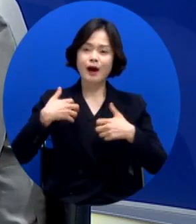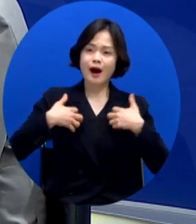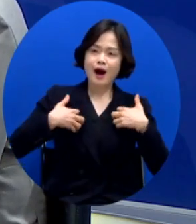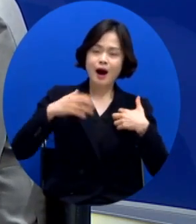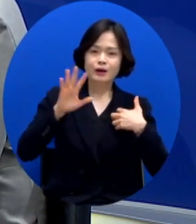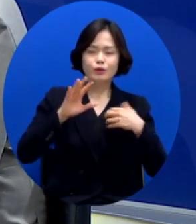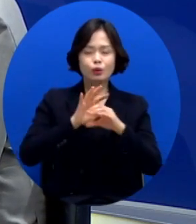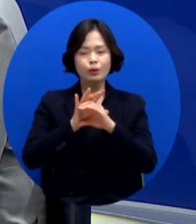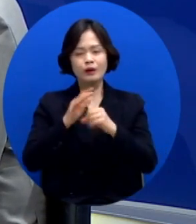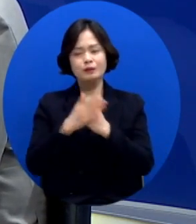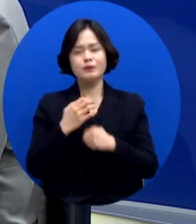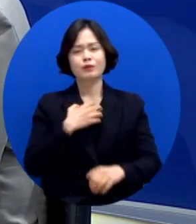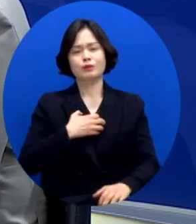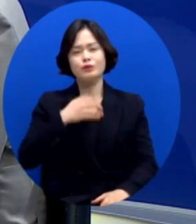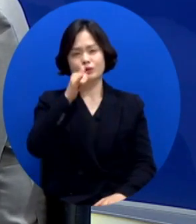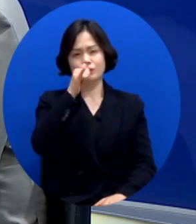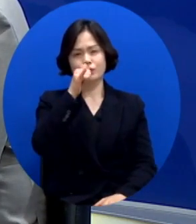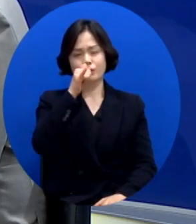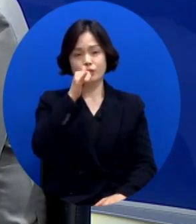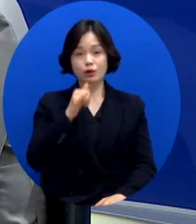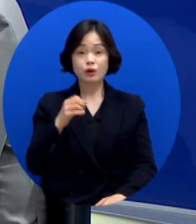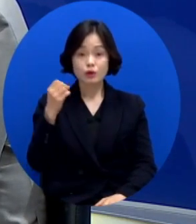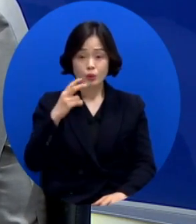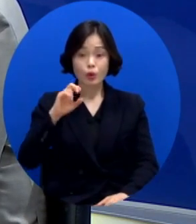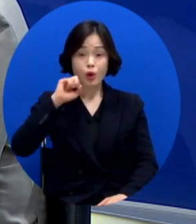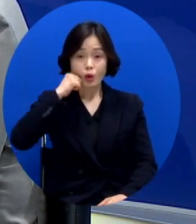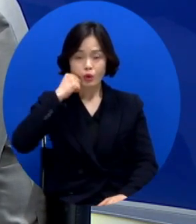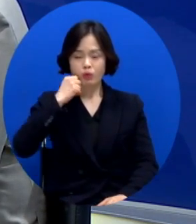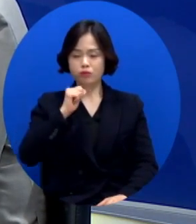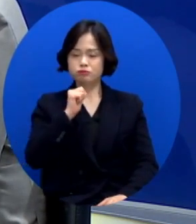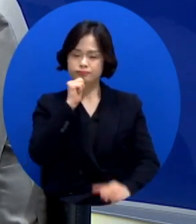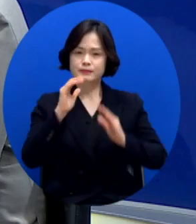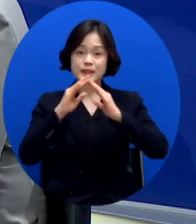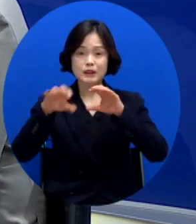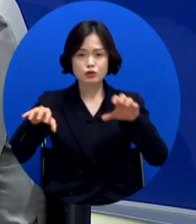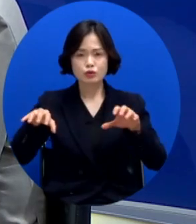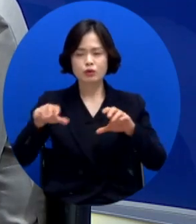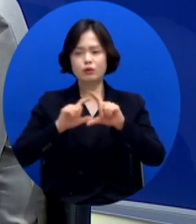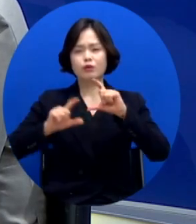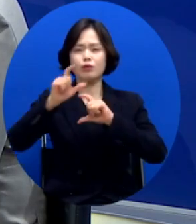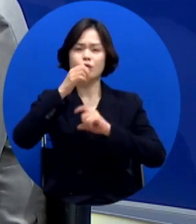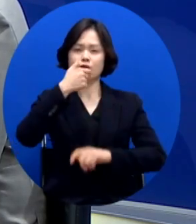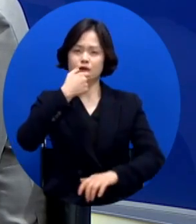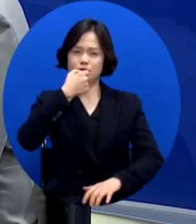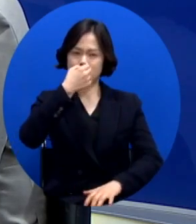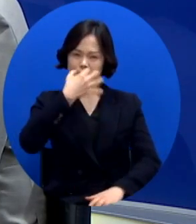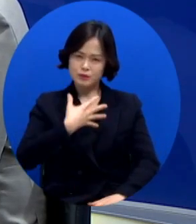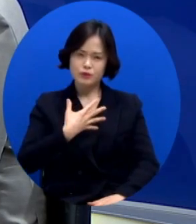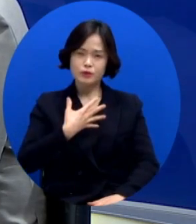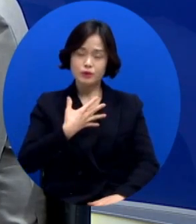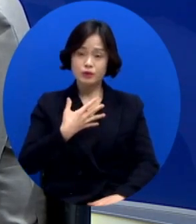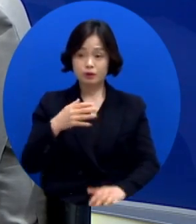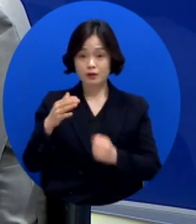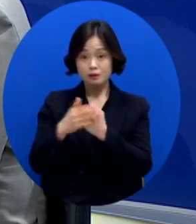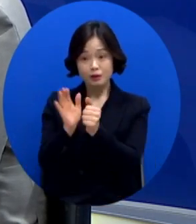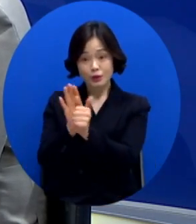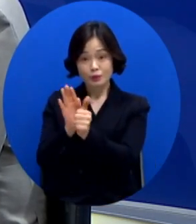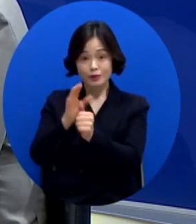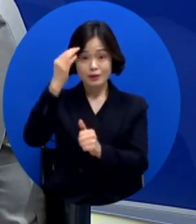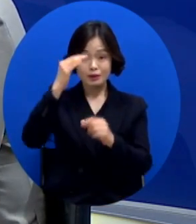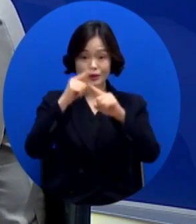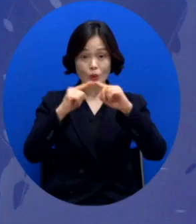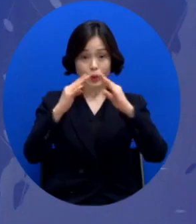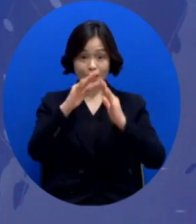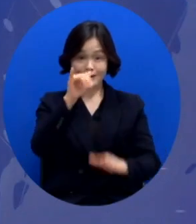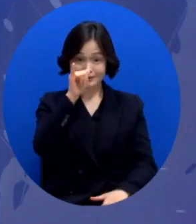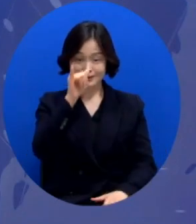소외 이웃들은 더욱더 그럴 것 같습니다. 설을 준비하면서 어려운 이웃을 돌아보는 교회의 온정 계속되고 있다고 들었는데 어떤 것들이 있습니까?